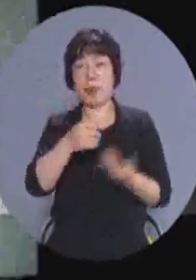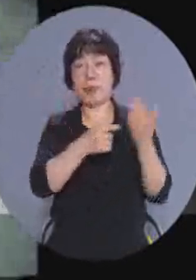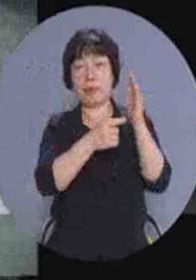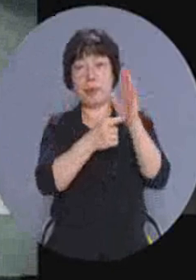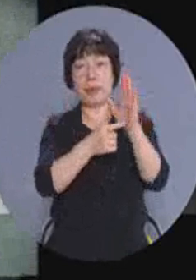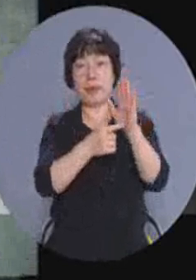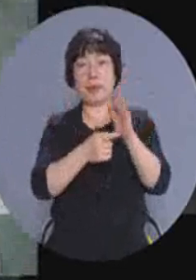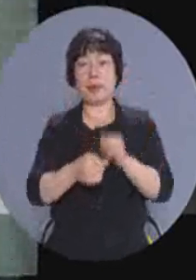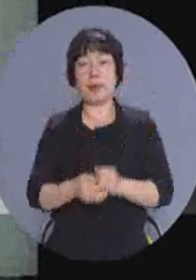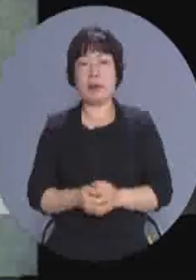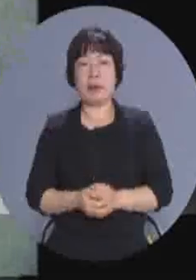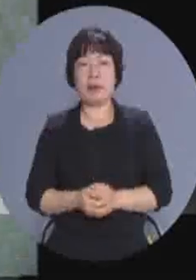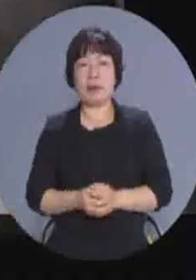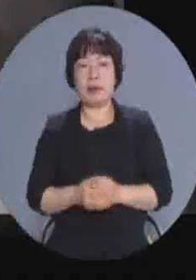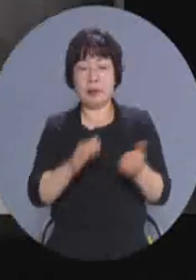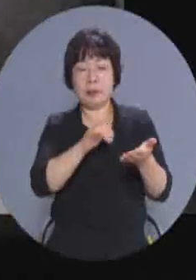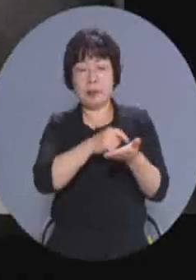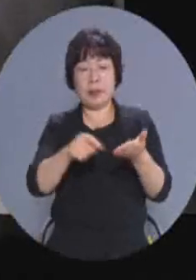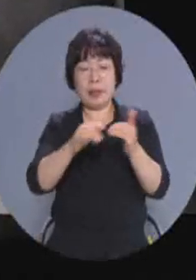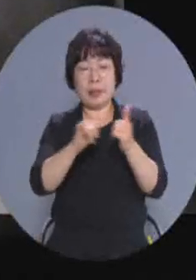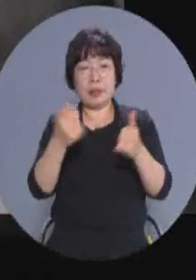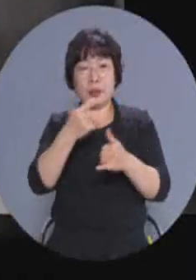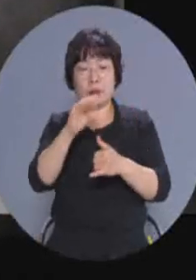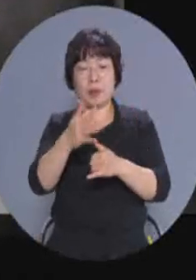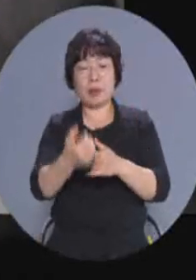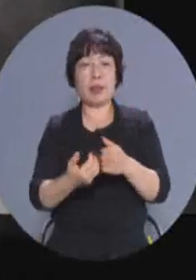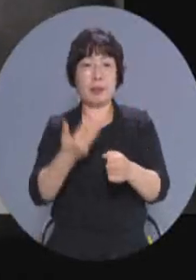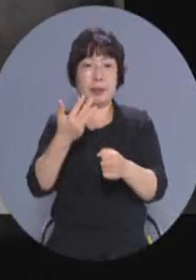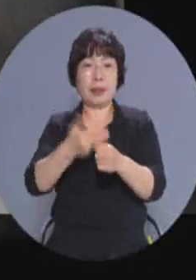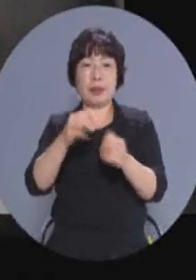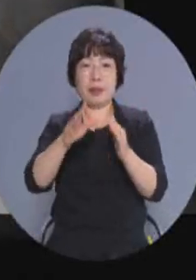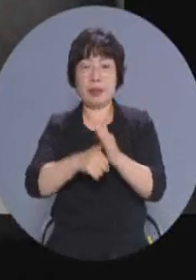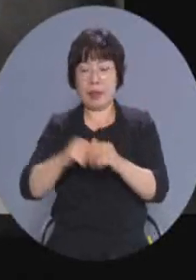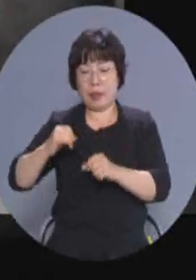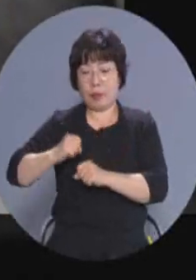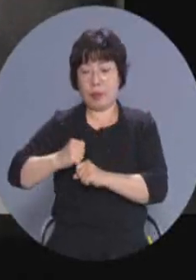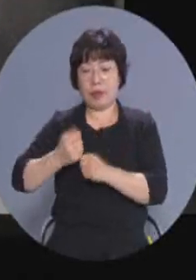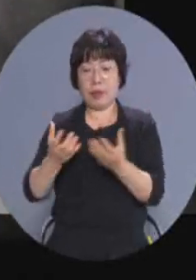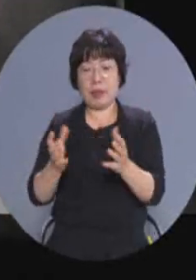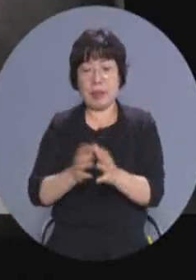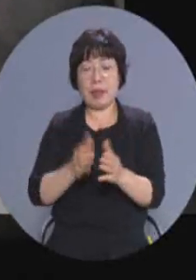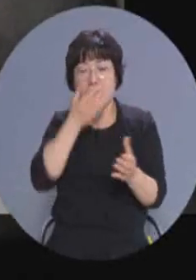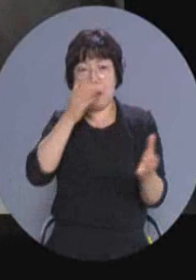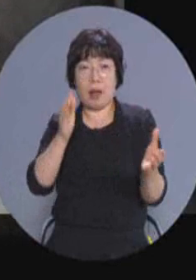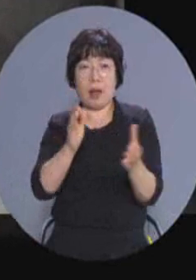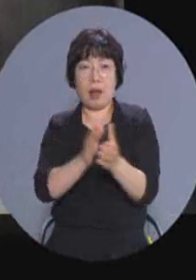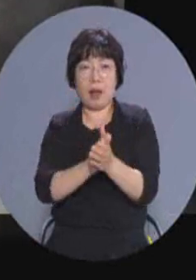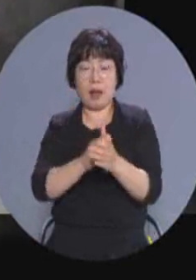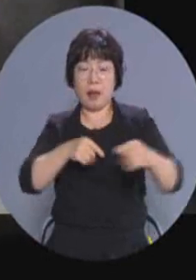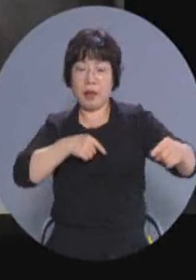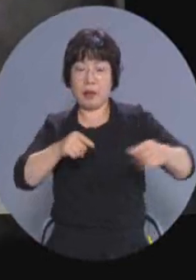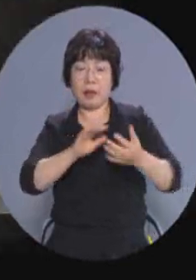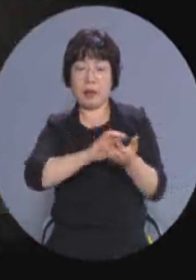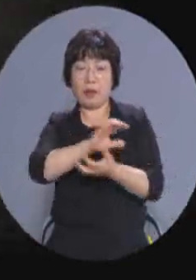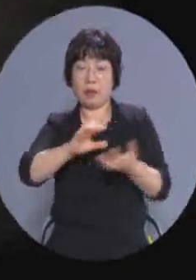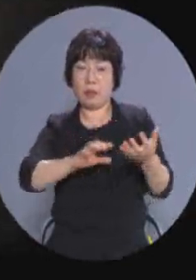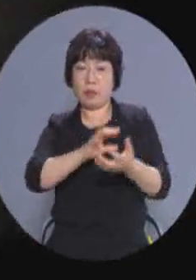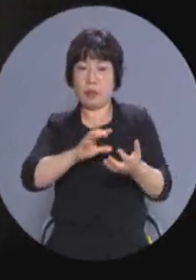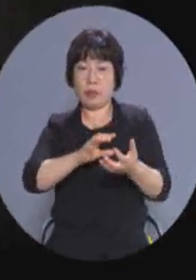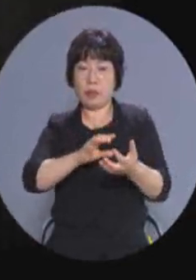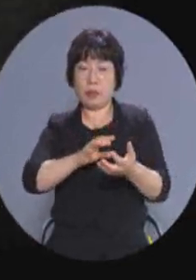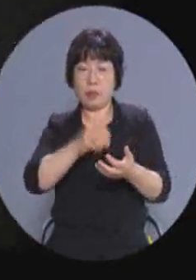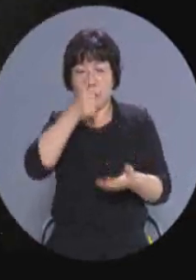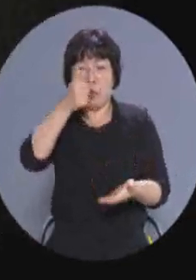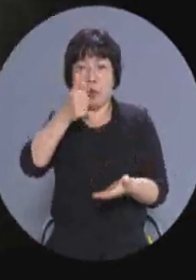밝혔습니다 이들 희생자는 지난 1948년 14연대 군인 등에 동조해 통치 질서를 교란하고 폭동을